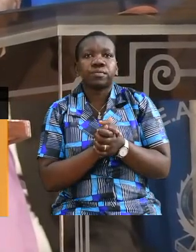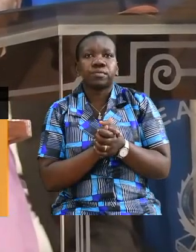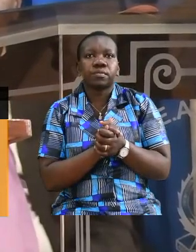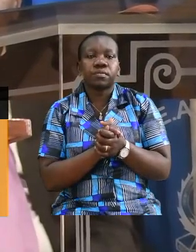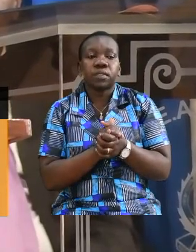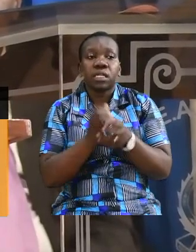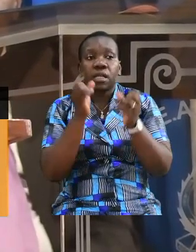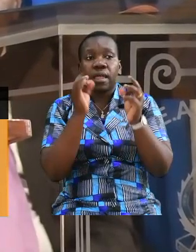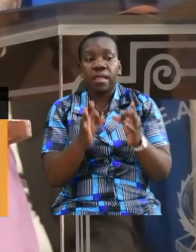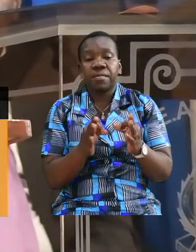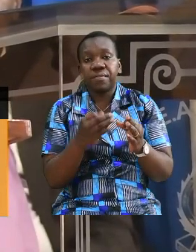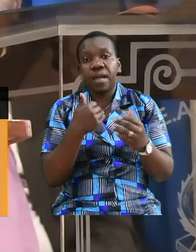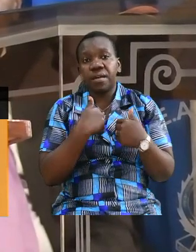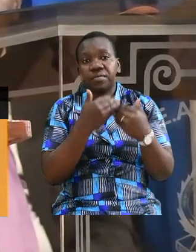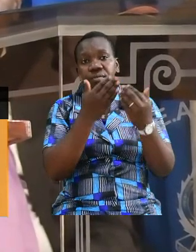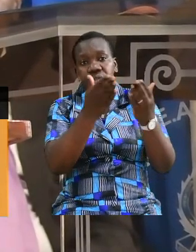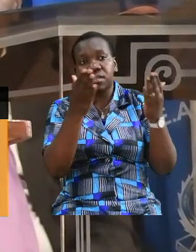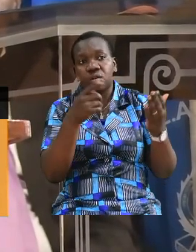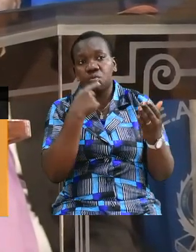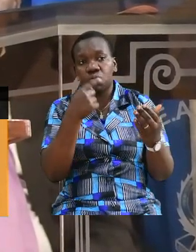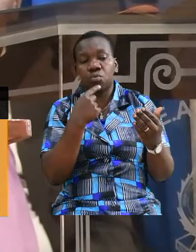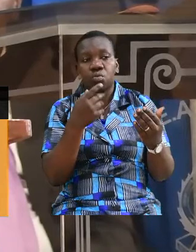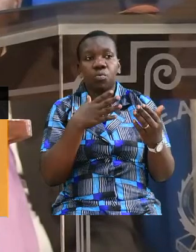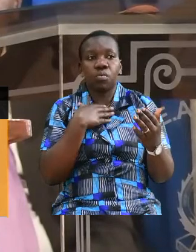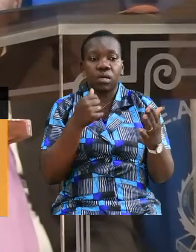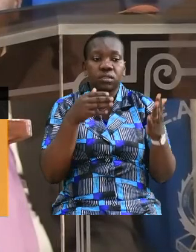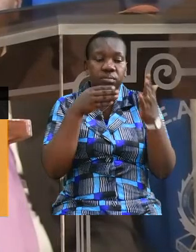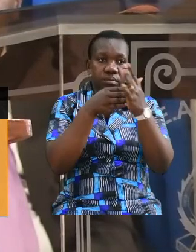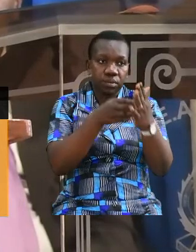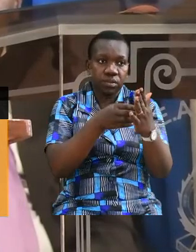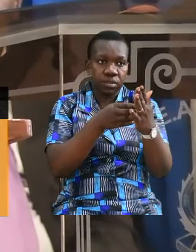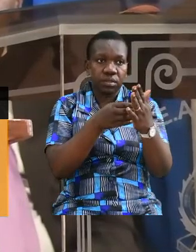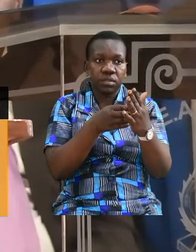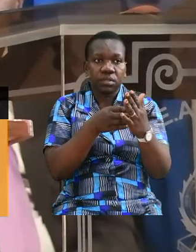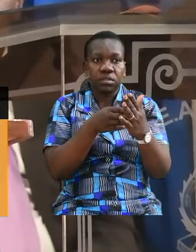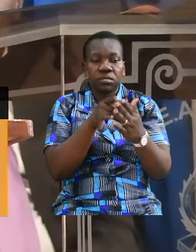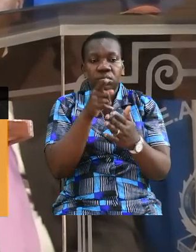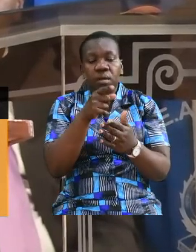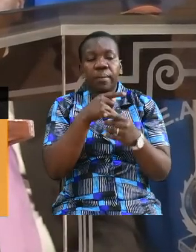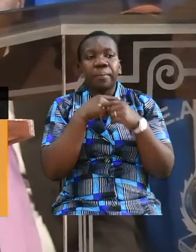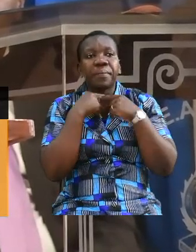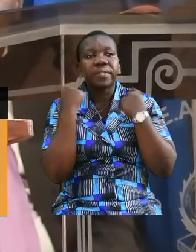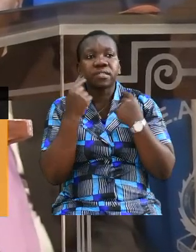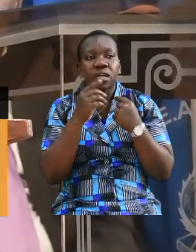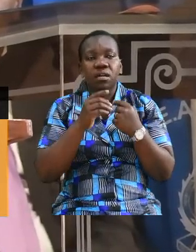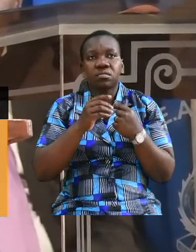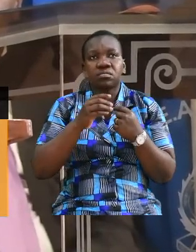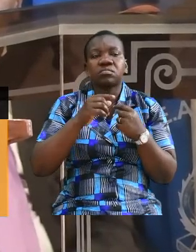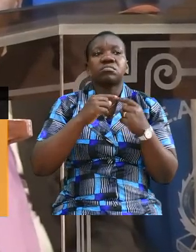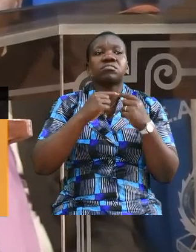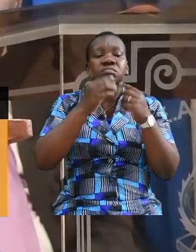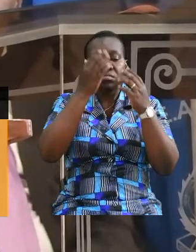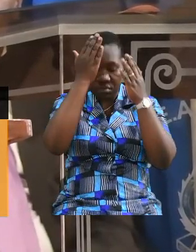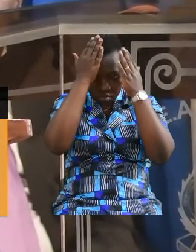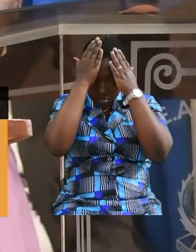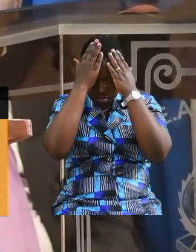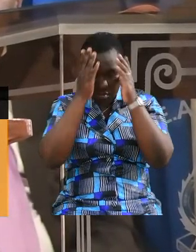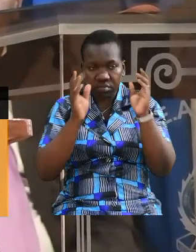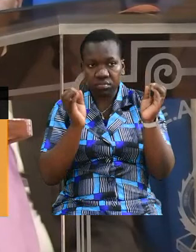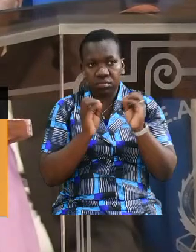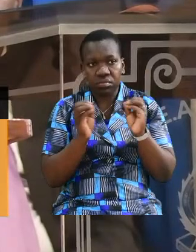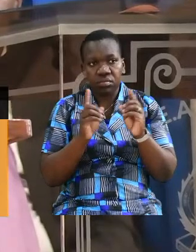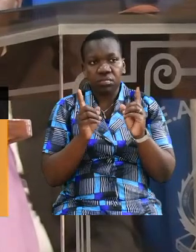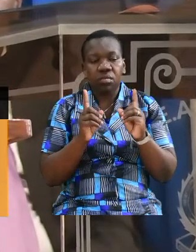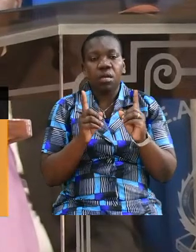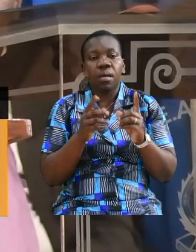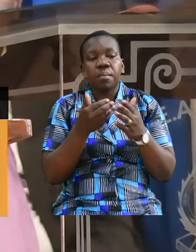kuna mtu ambaye anaweza kuonyesha pingamizi lolote juu ya imani na tabia ya huyu mchungaji, anaweza